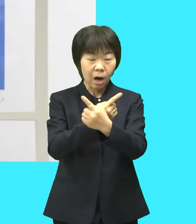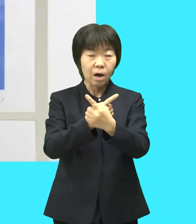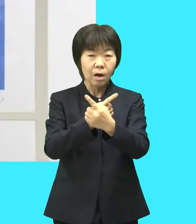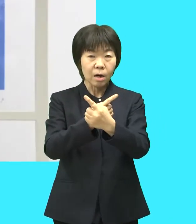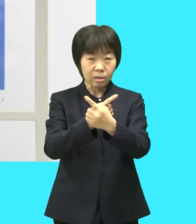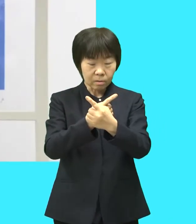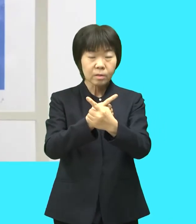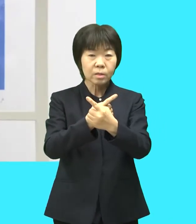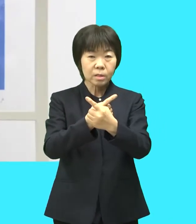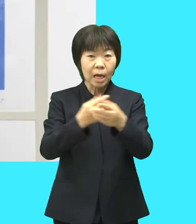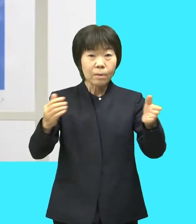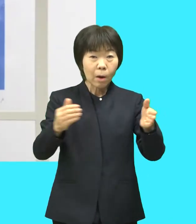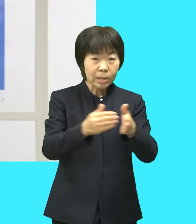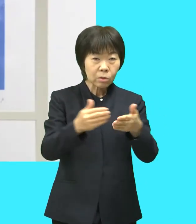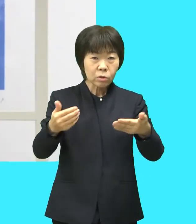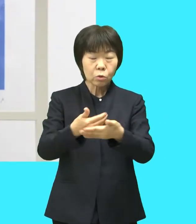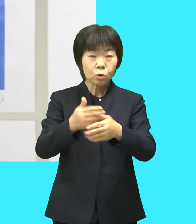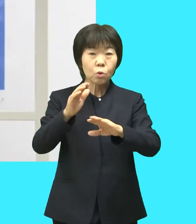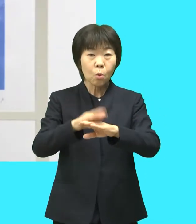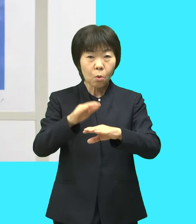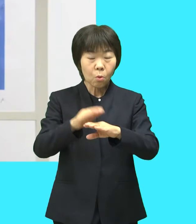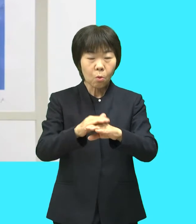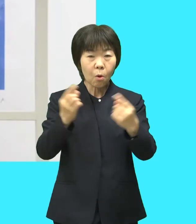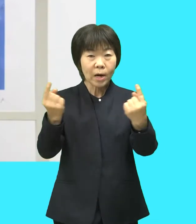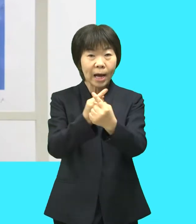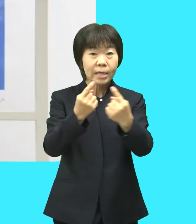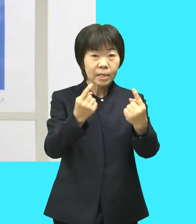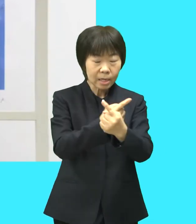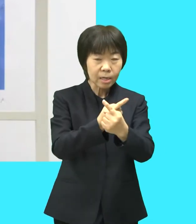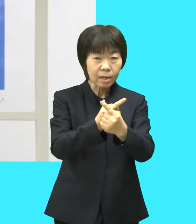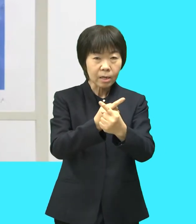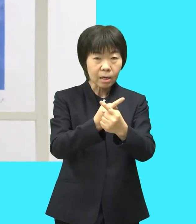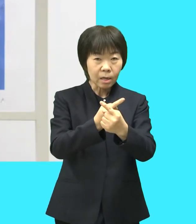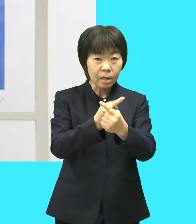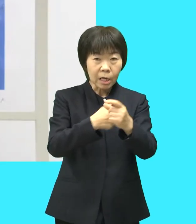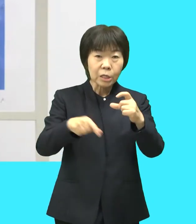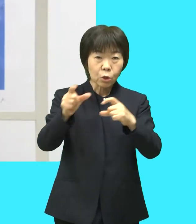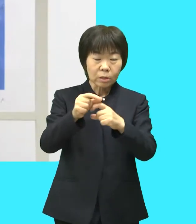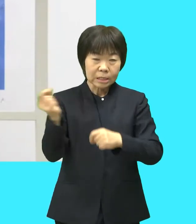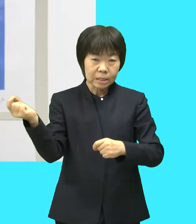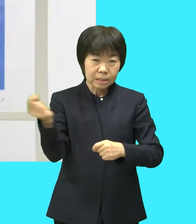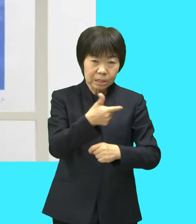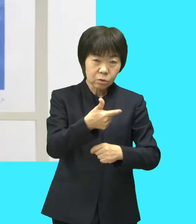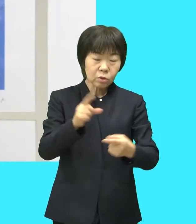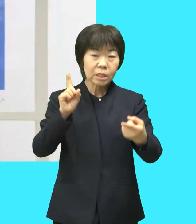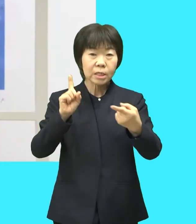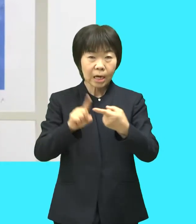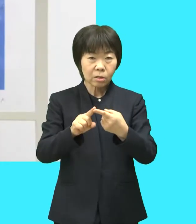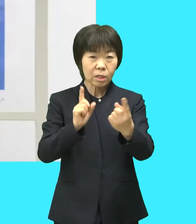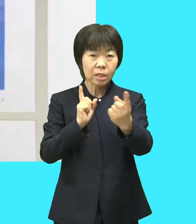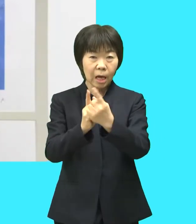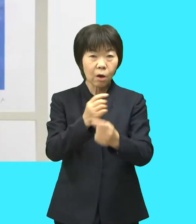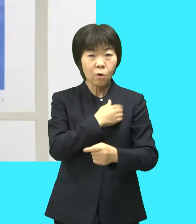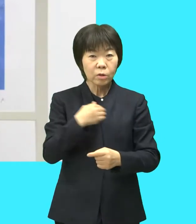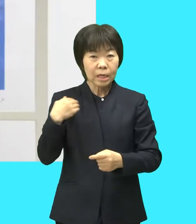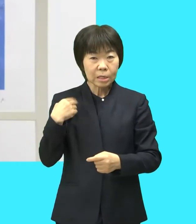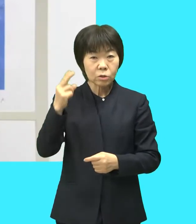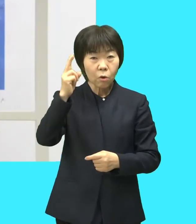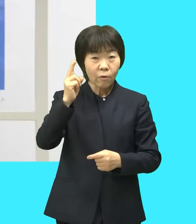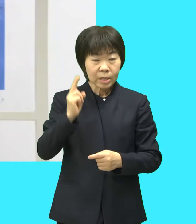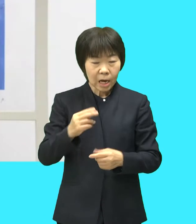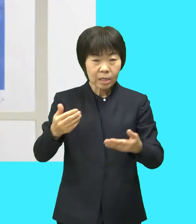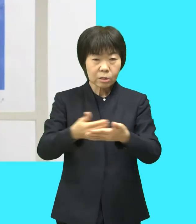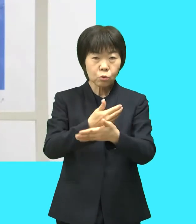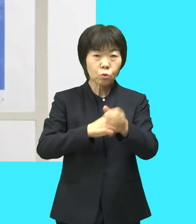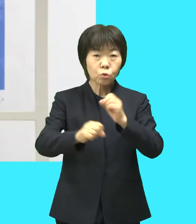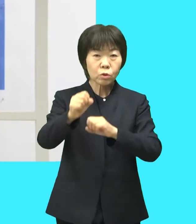はいわゆる従来型の仕事のやり方を変えてですね、より迅速に的確に対応できるようにという仕事の